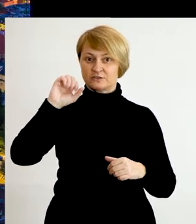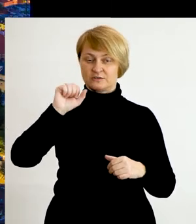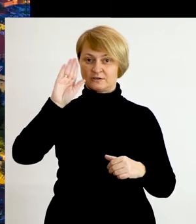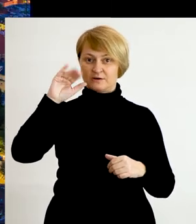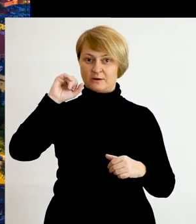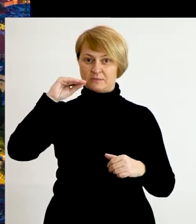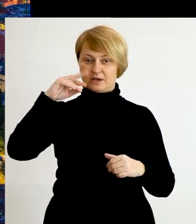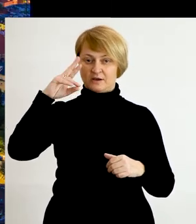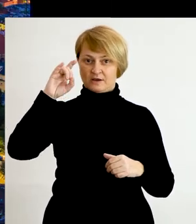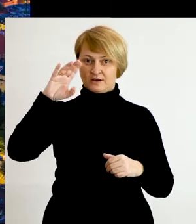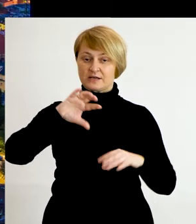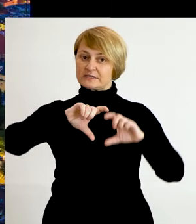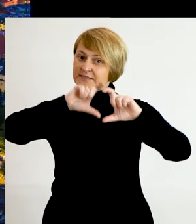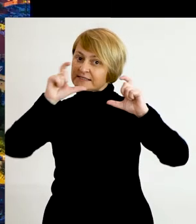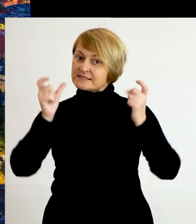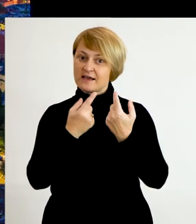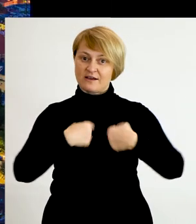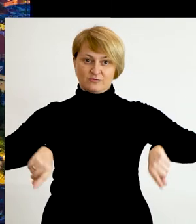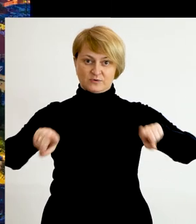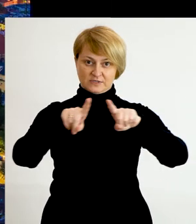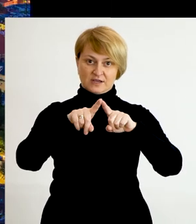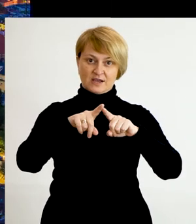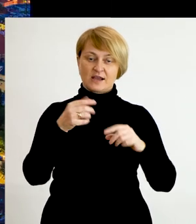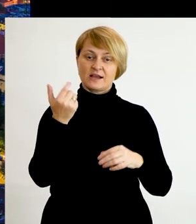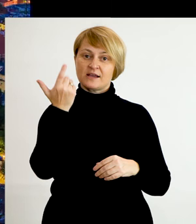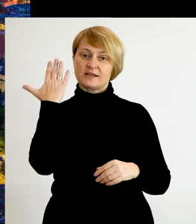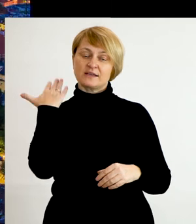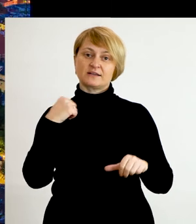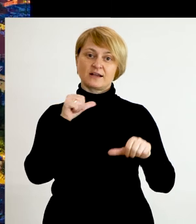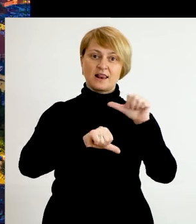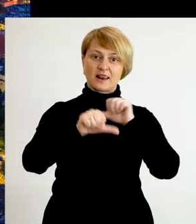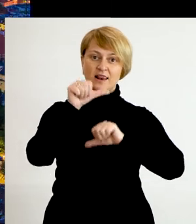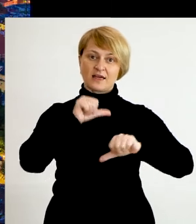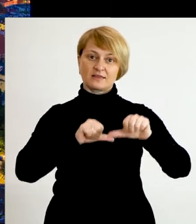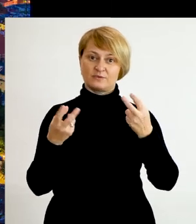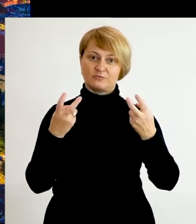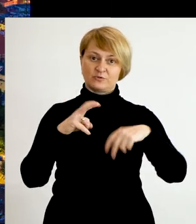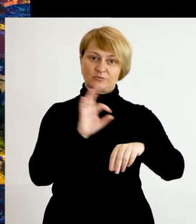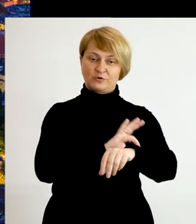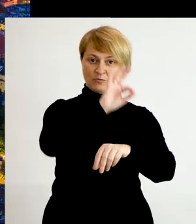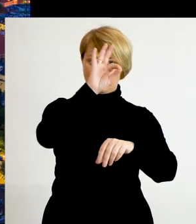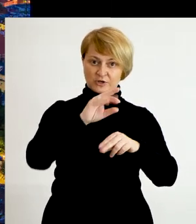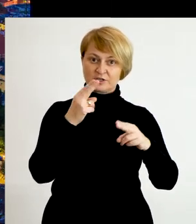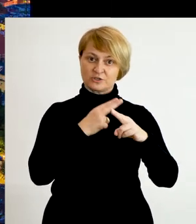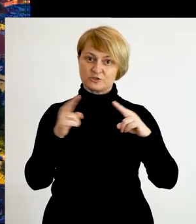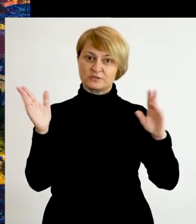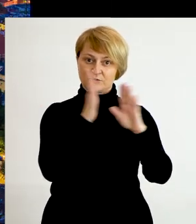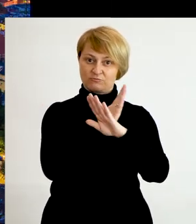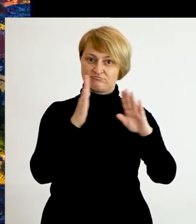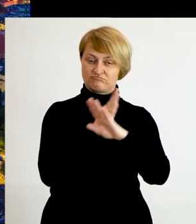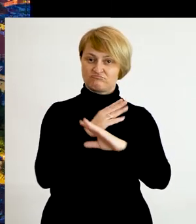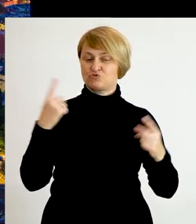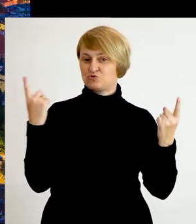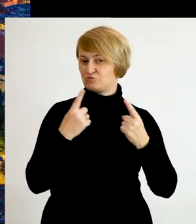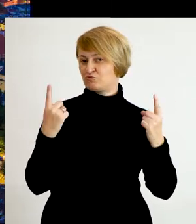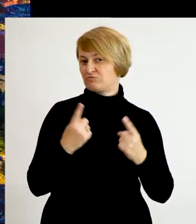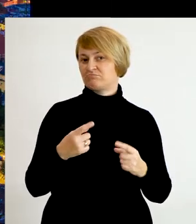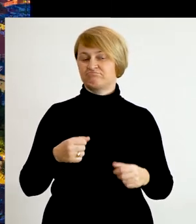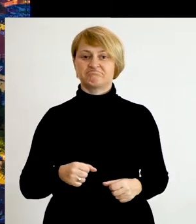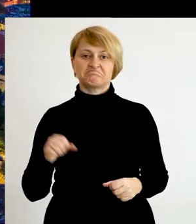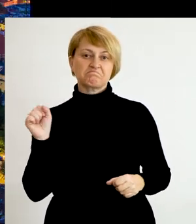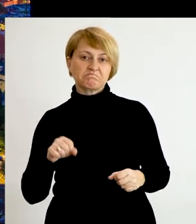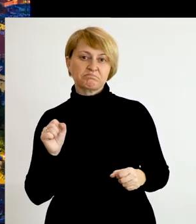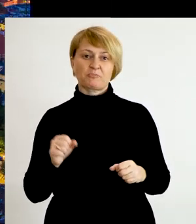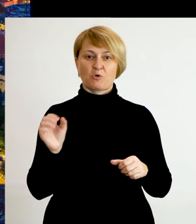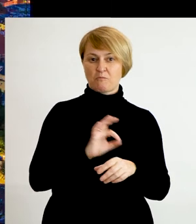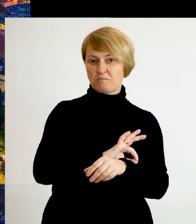zespołowi. Parę lat temu opracowany program Czyste Powietrze został jedną z 10 najważniejszych inwestycji, tak zwanych top inwestycji komunalnych w